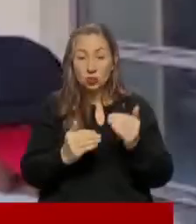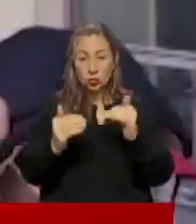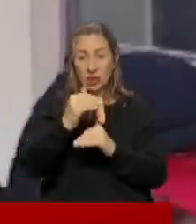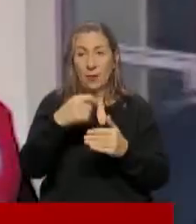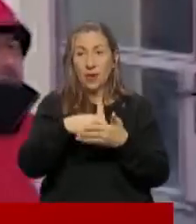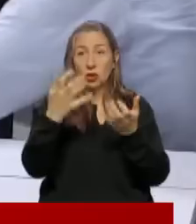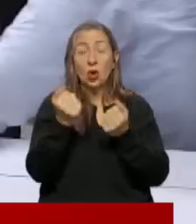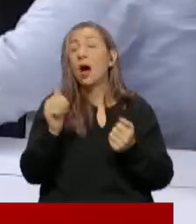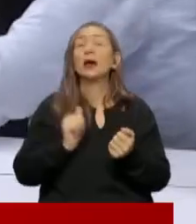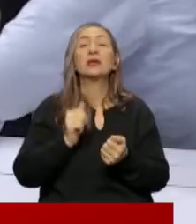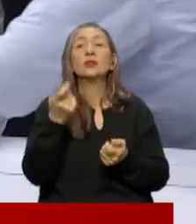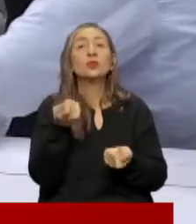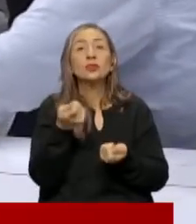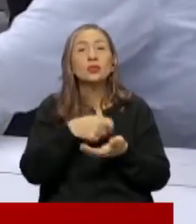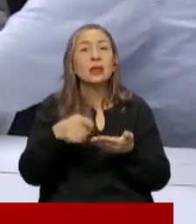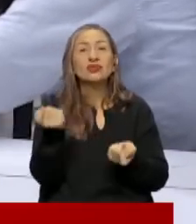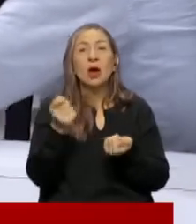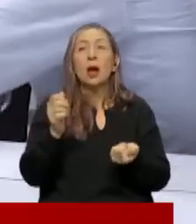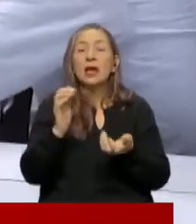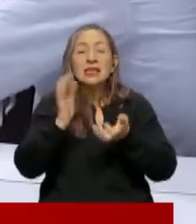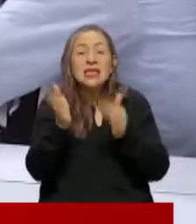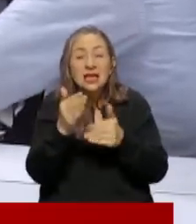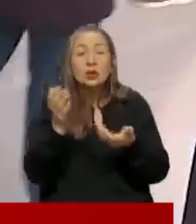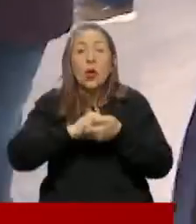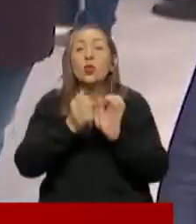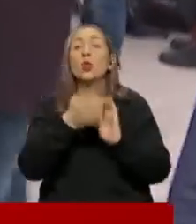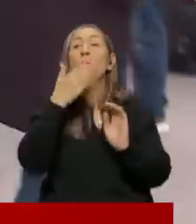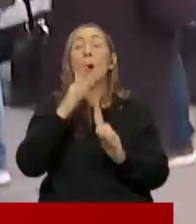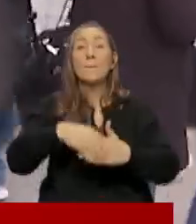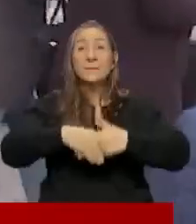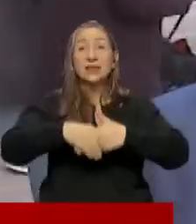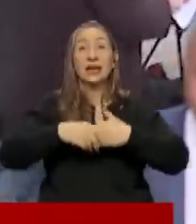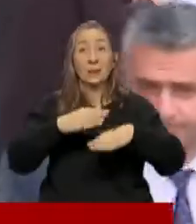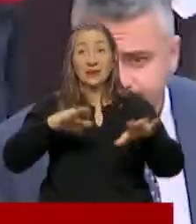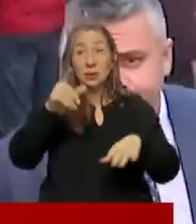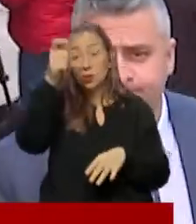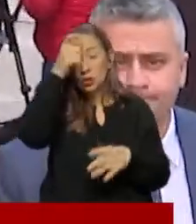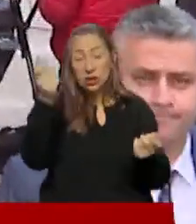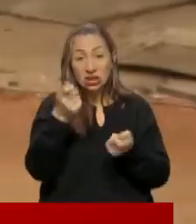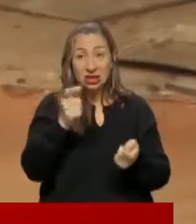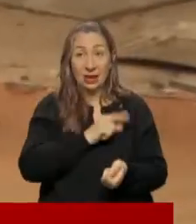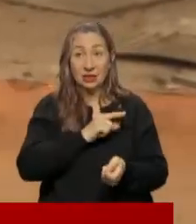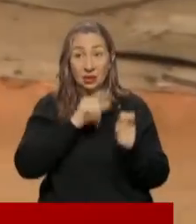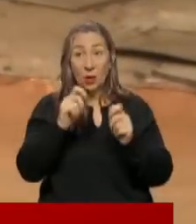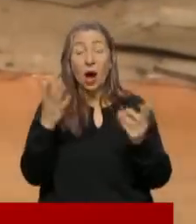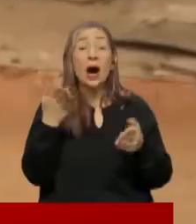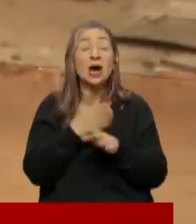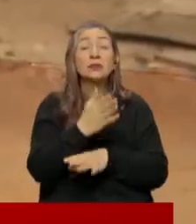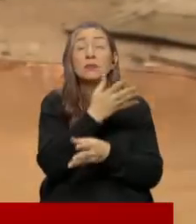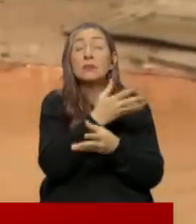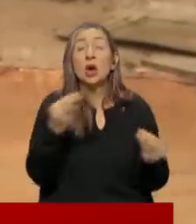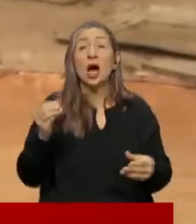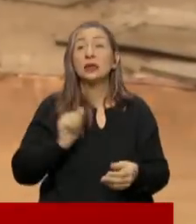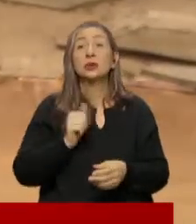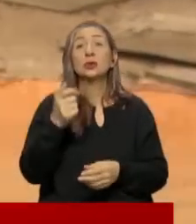maaş alıyor. Asgari ücretli çalışanlar örgütsüz, sendikasız işçiler. Pazarlık masasında Türk İş temsil ediyor ama aslında